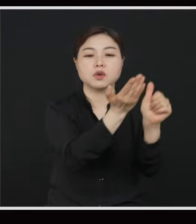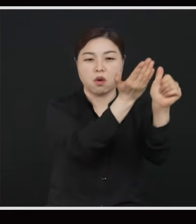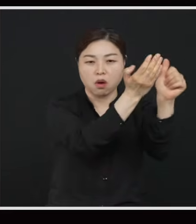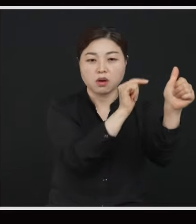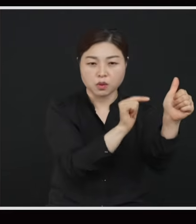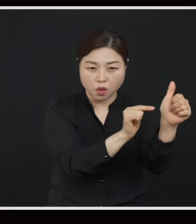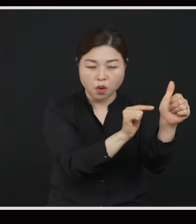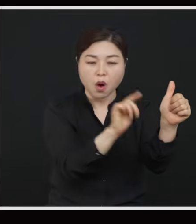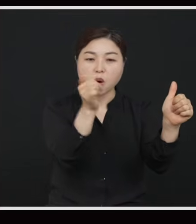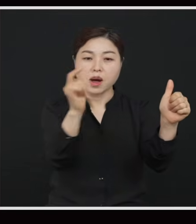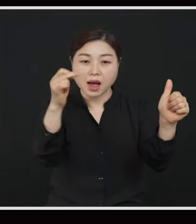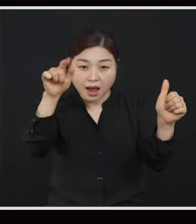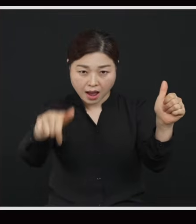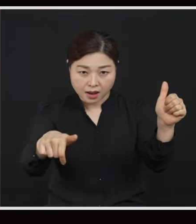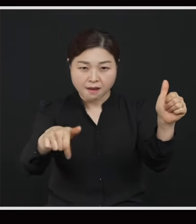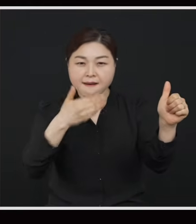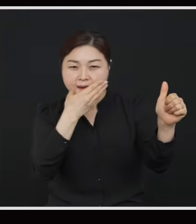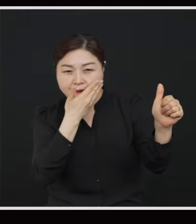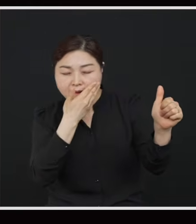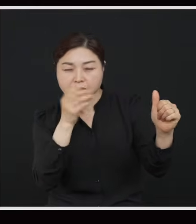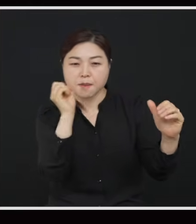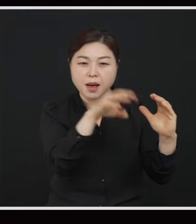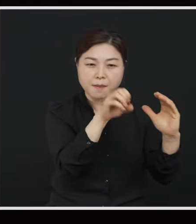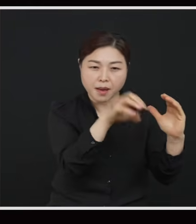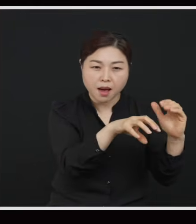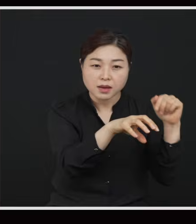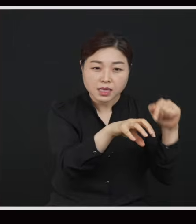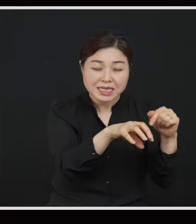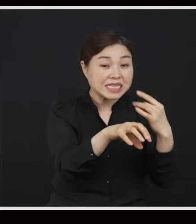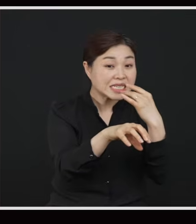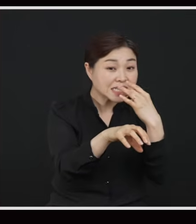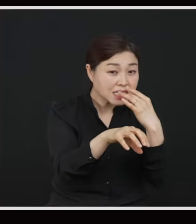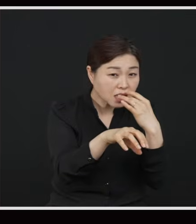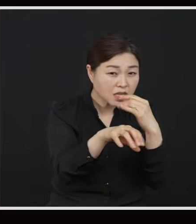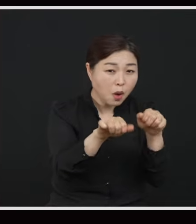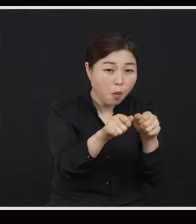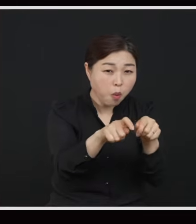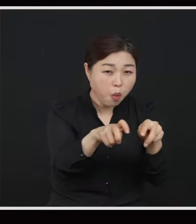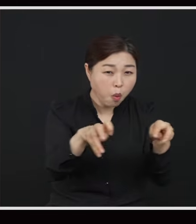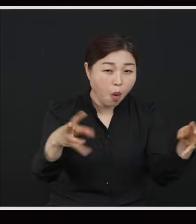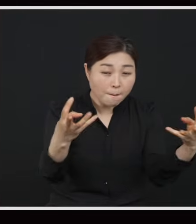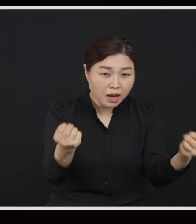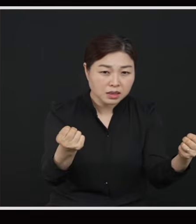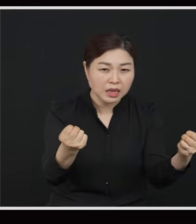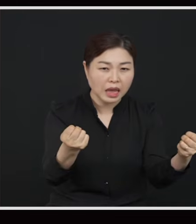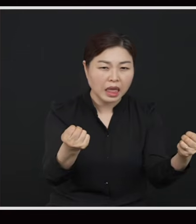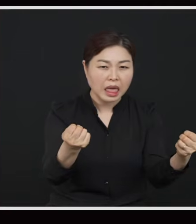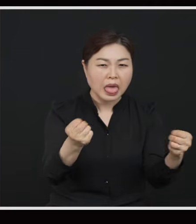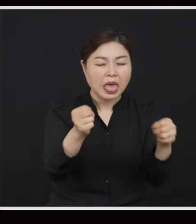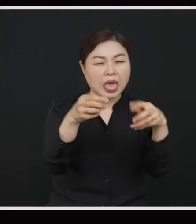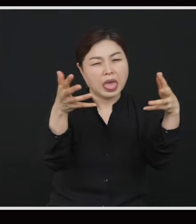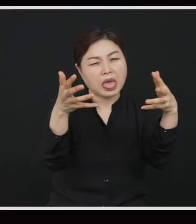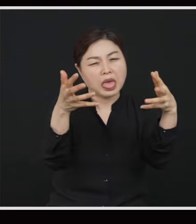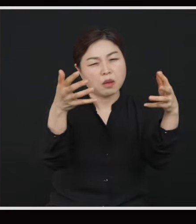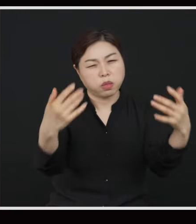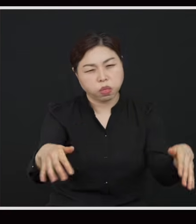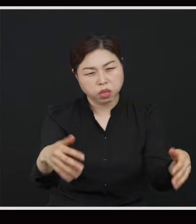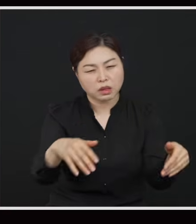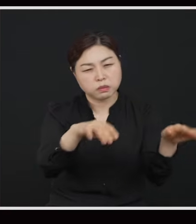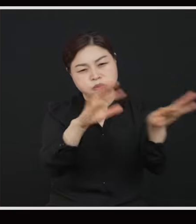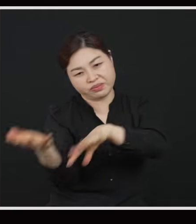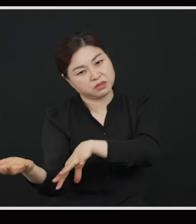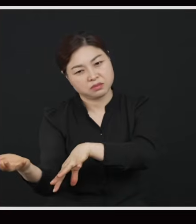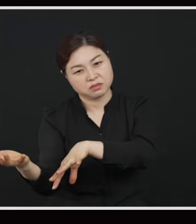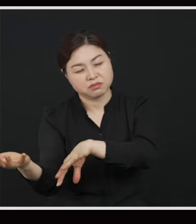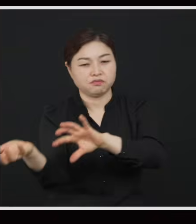다음에 거기에다가 화학 비료를 썼더니 씨앗을 많이 맺는데 이것들이 줄기가 약해서 다 쓰러져서 죽어요.